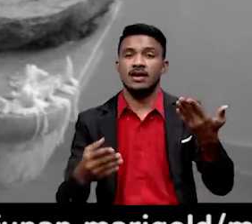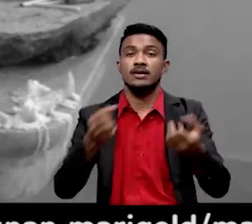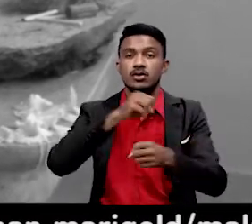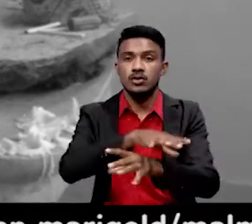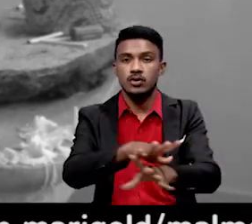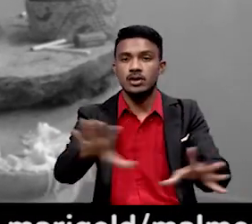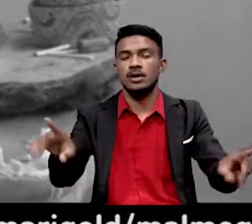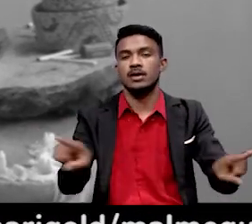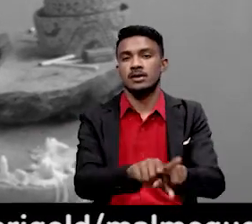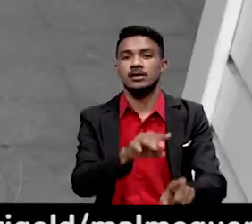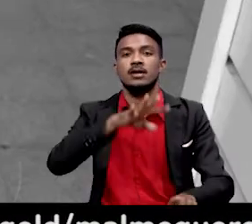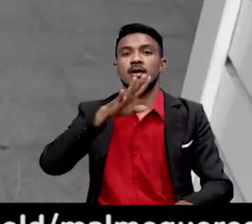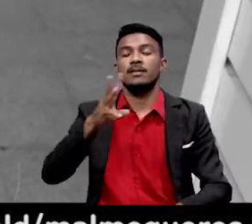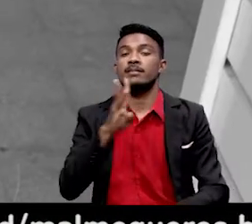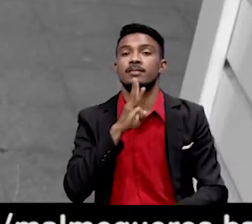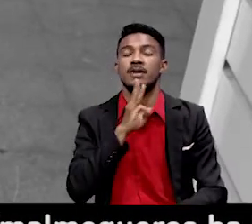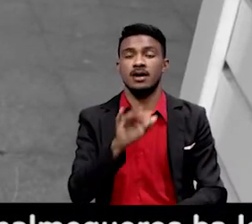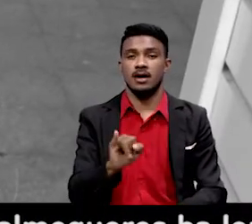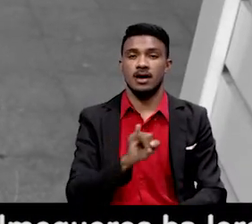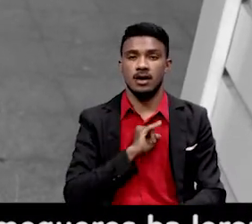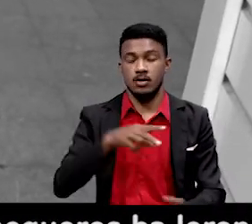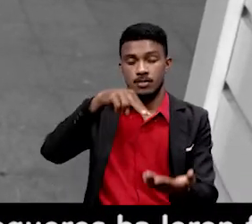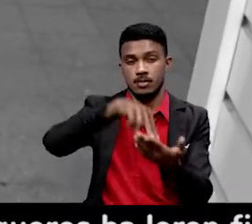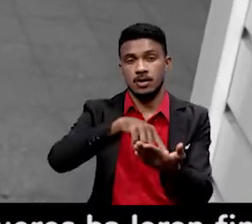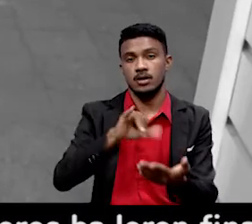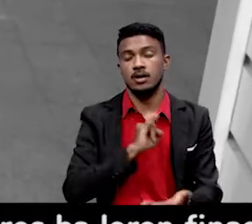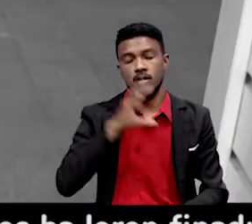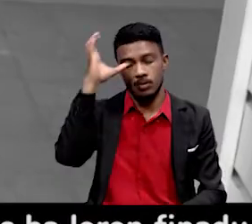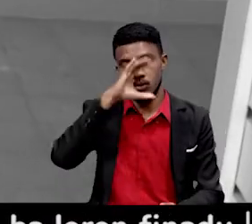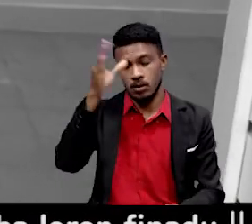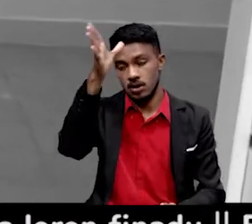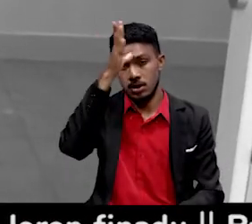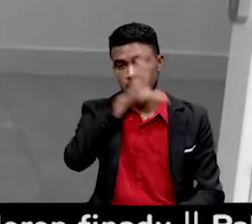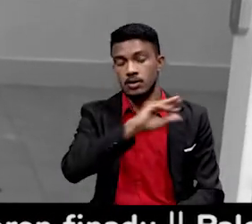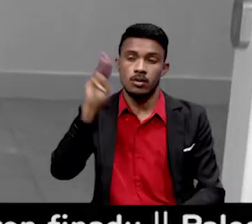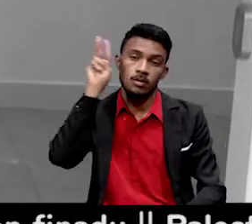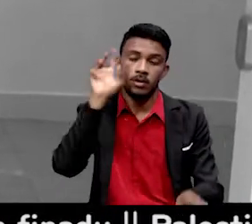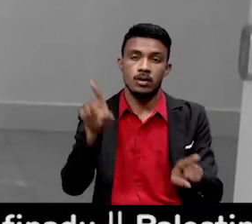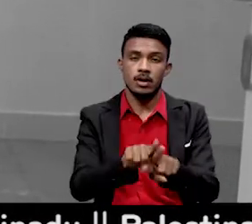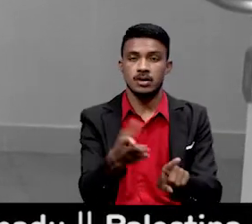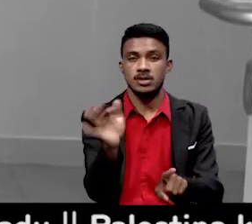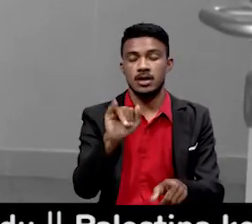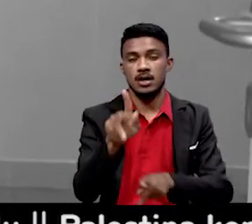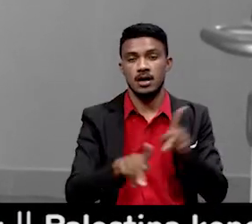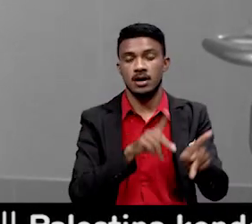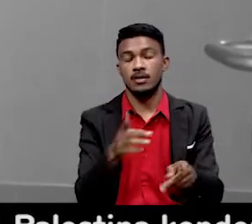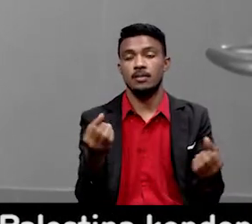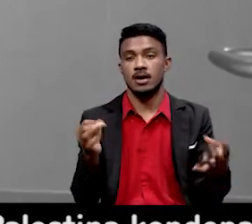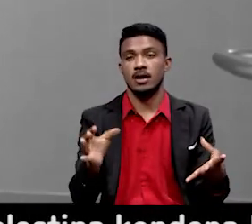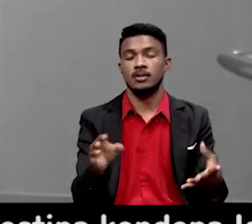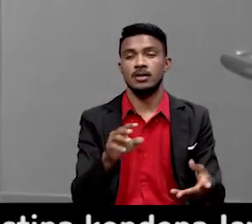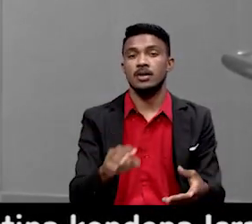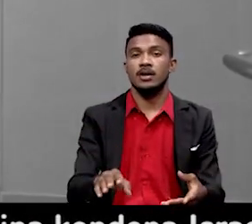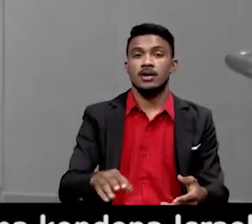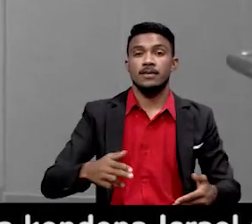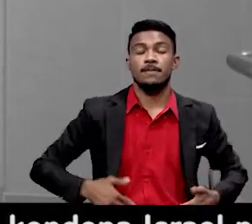Iha mortuar larang kuandu hau hamri hau buka hau nia amang hau nia alin sira ema barak mak sei muri sia larang barak